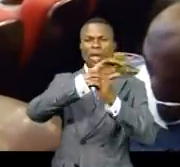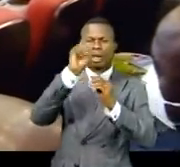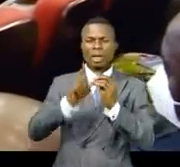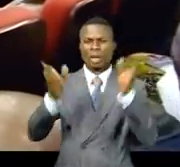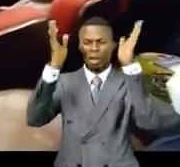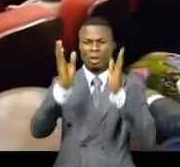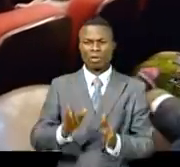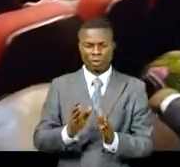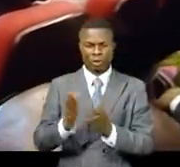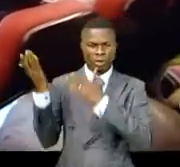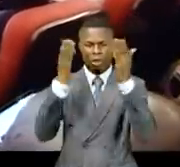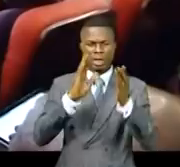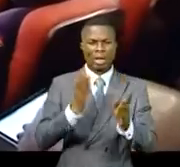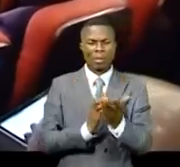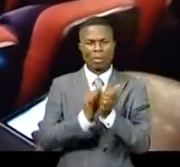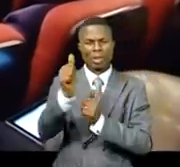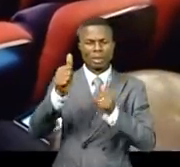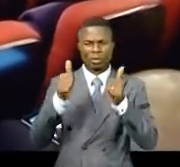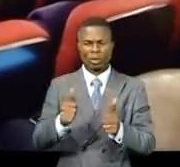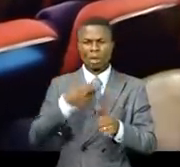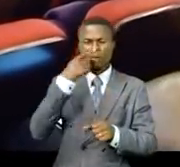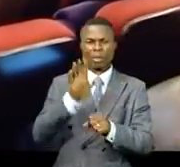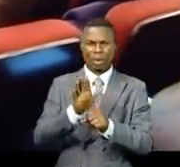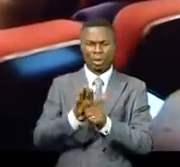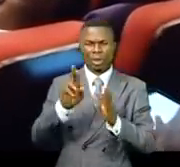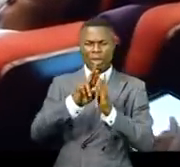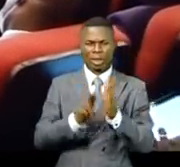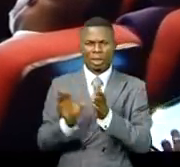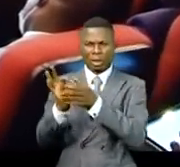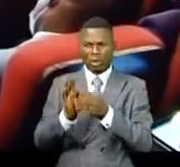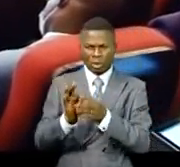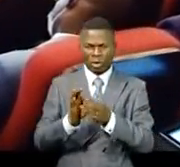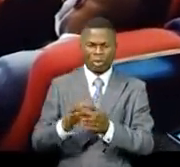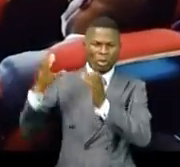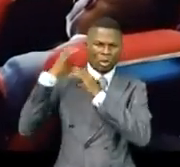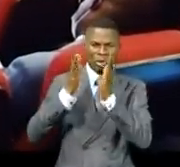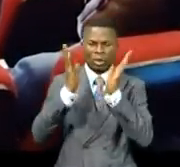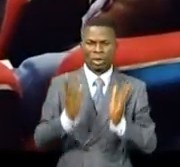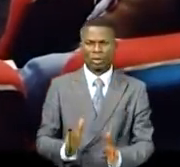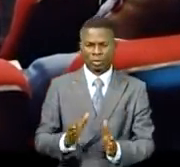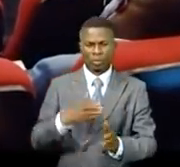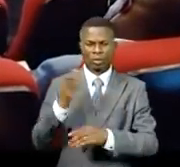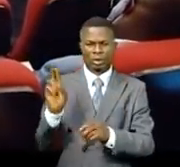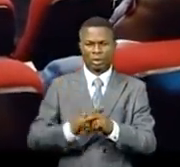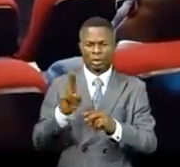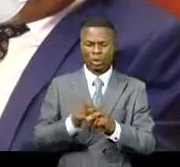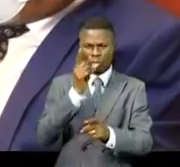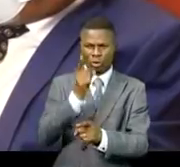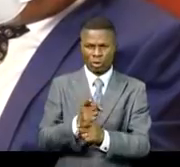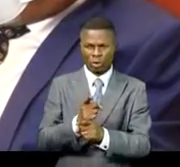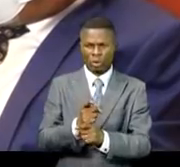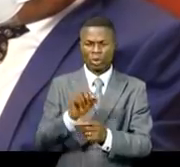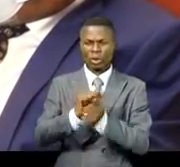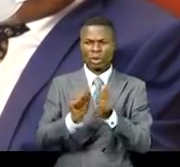libre circulation des marchandises et ont insisté sur le rôle de l'Union des chargeurs africains dans la mise en œuvre effective de la